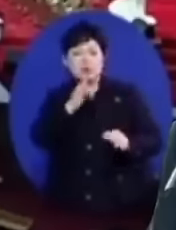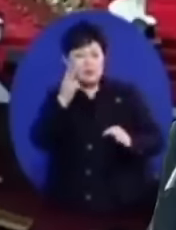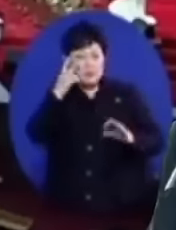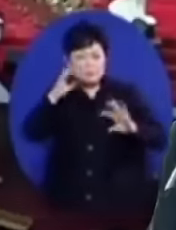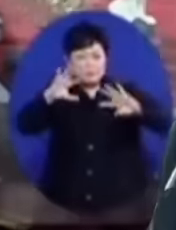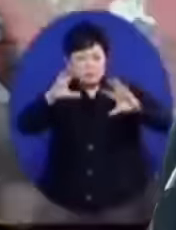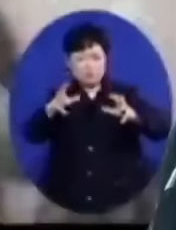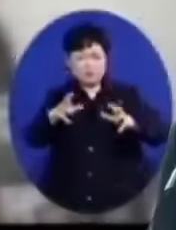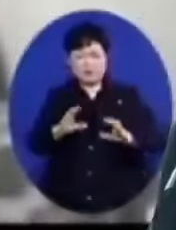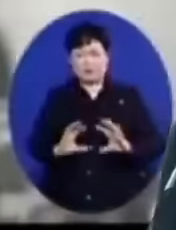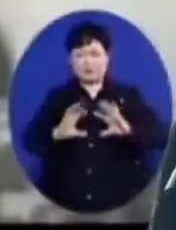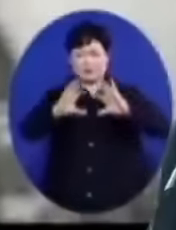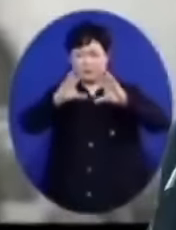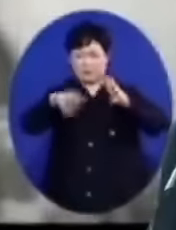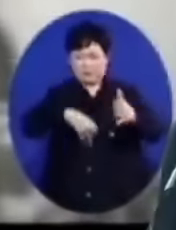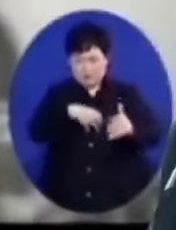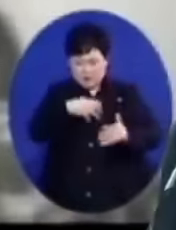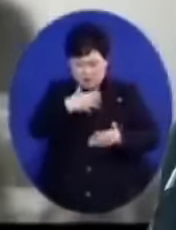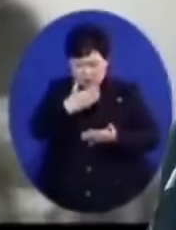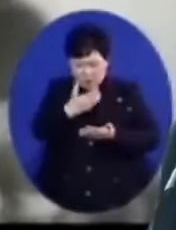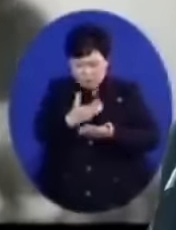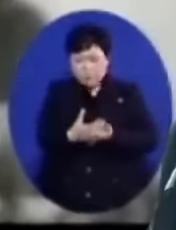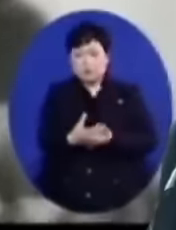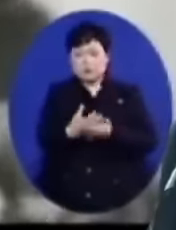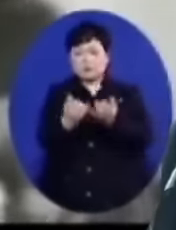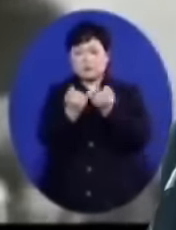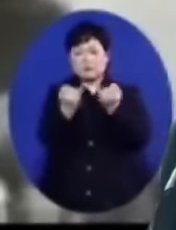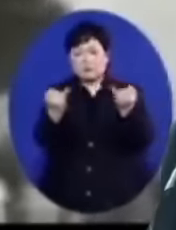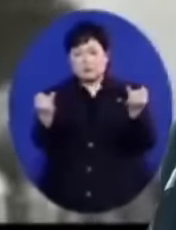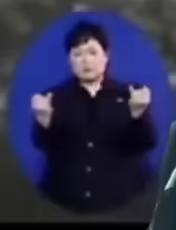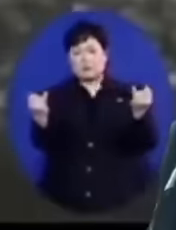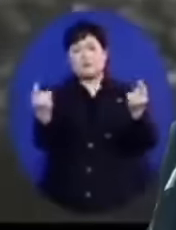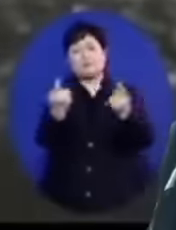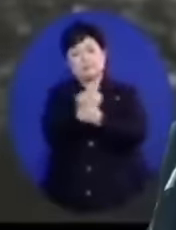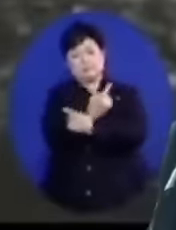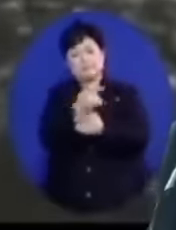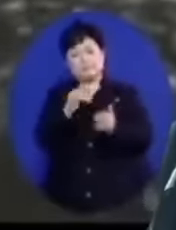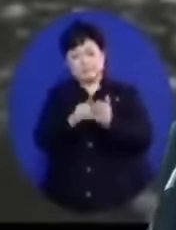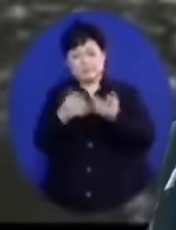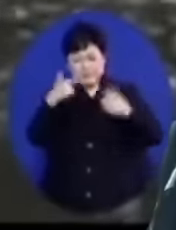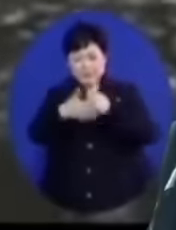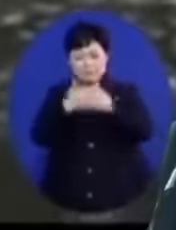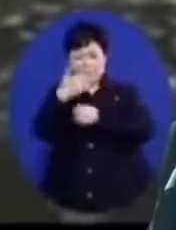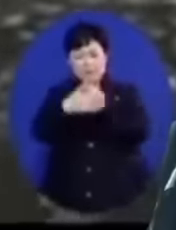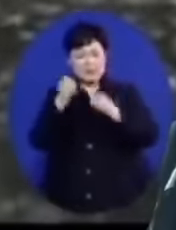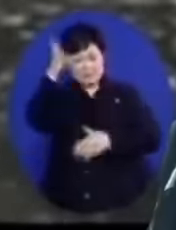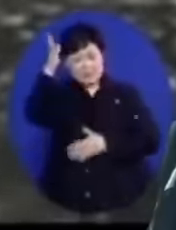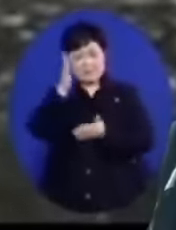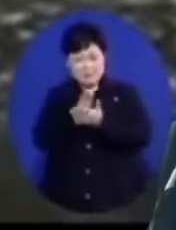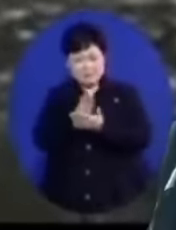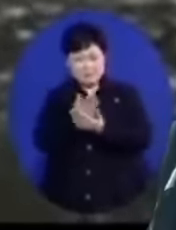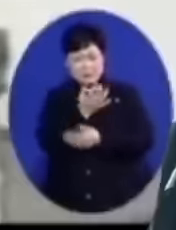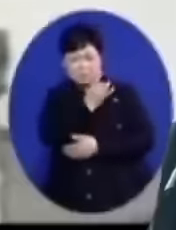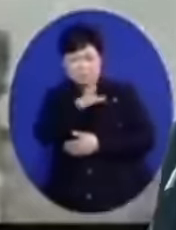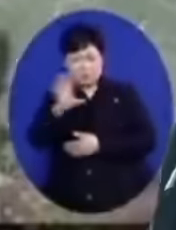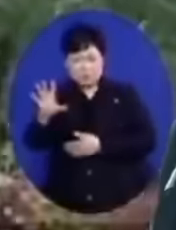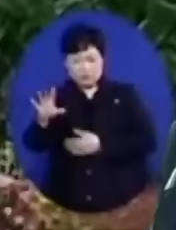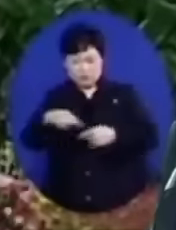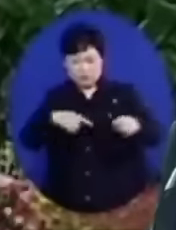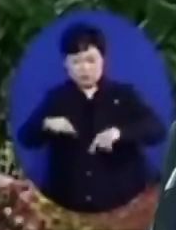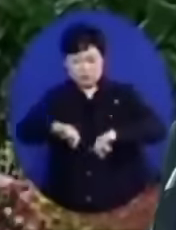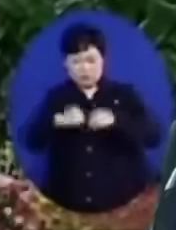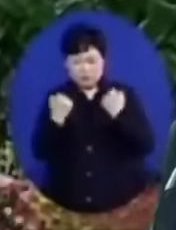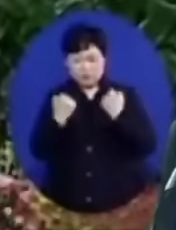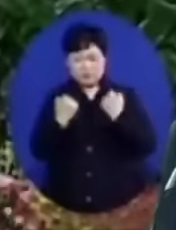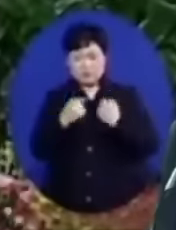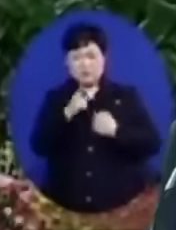세계를 감동시키는 가수가 된 것입니다. 우리는 늘 하나님의 은혜를 잊지 말고 하나님 절대 주권에 순복하기 위하여